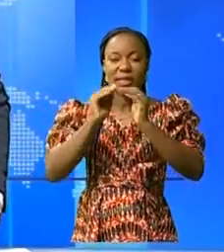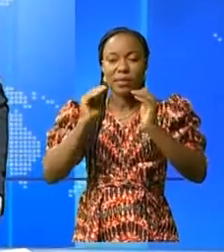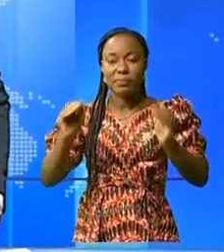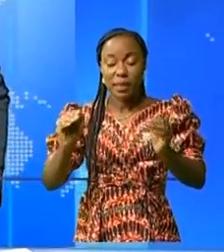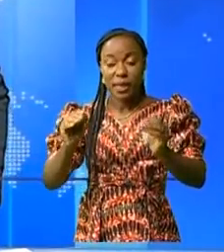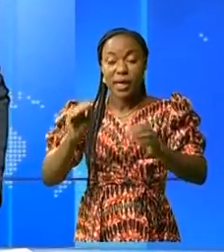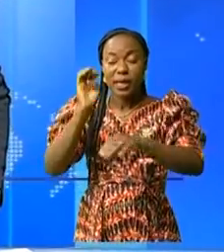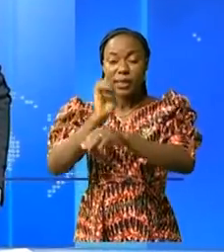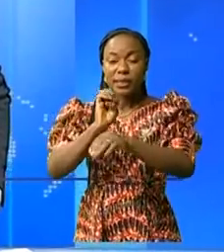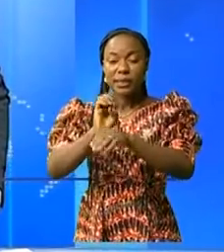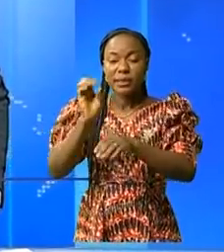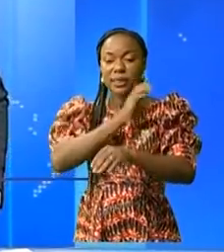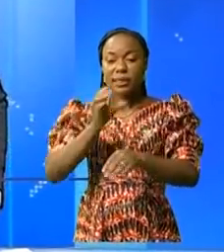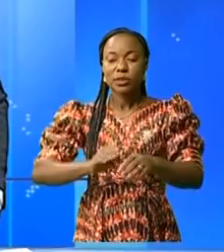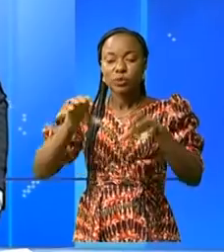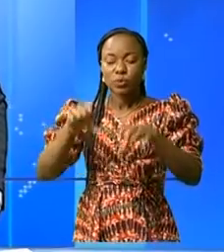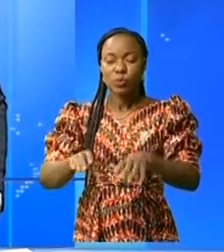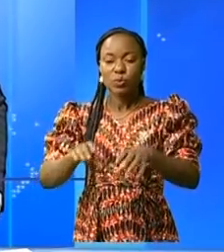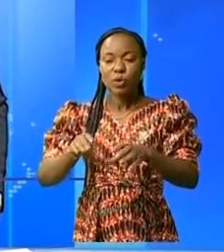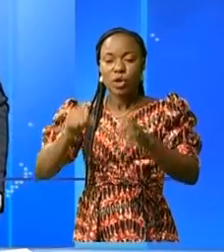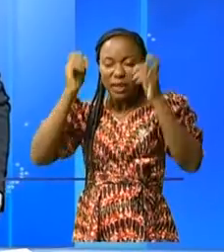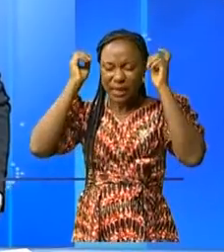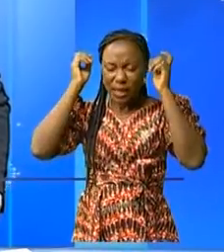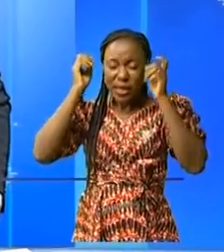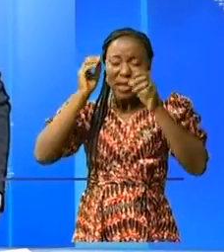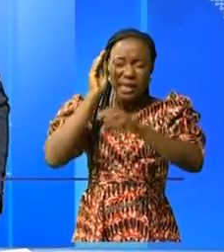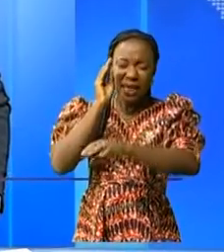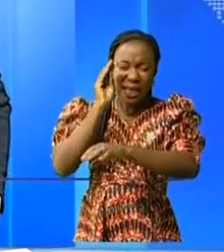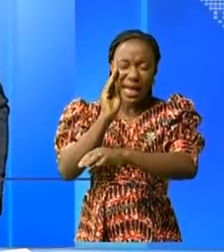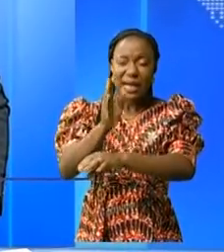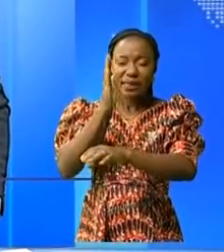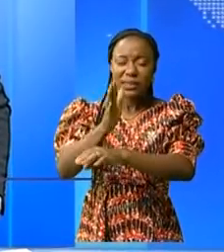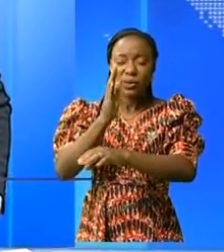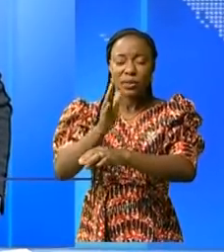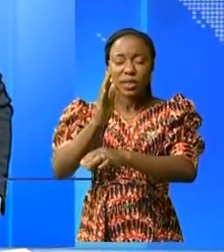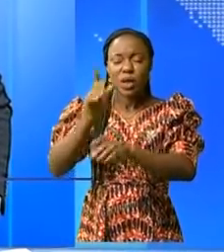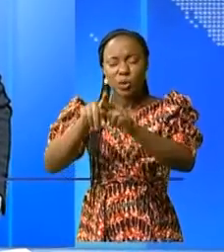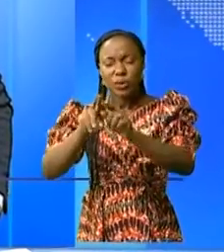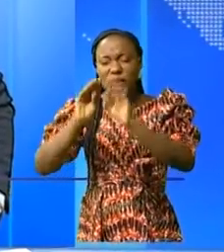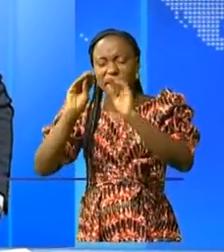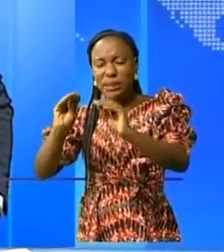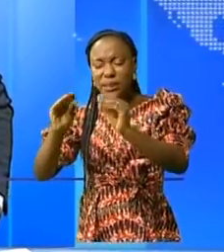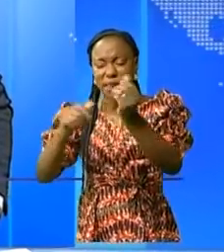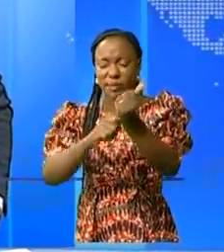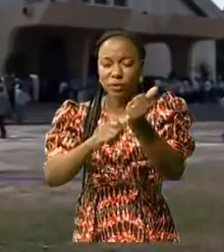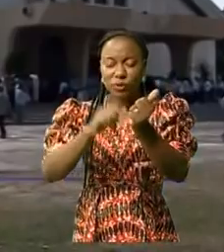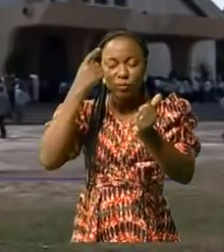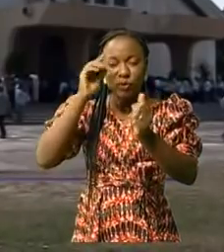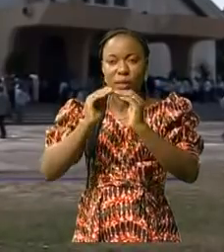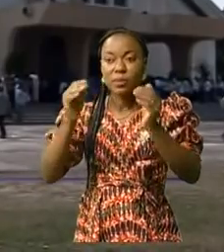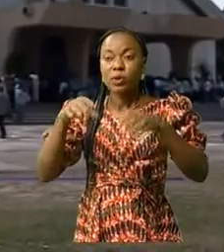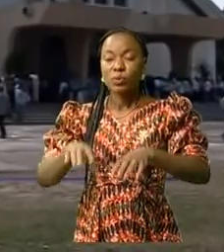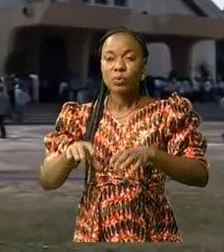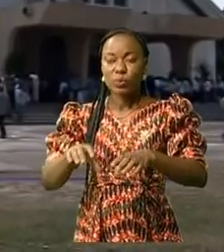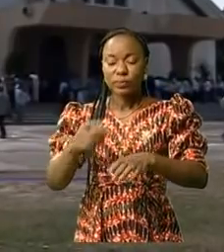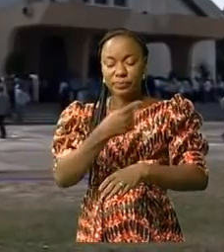sur les bonnes manières pour cimenter la paix dont la communauté congolaise à regarder l'église du